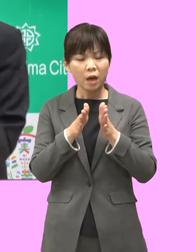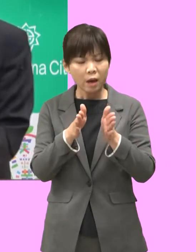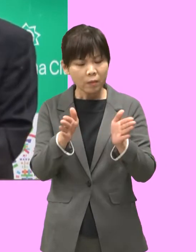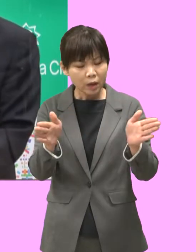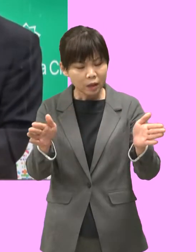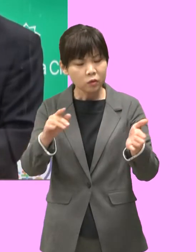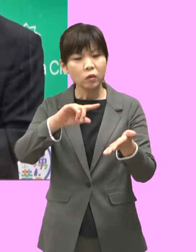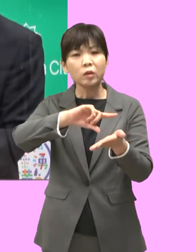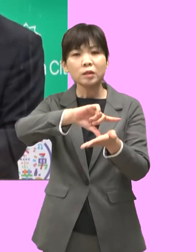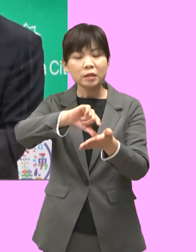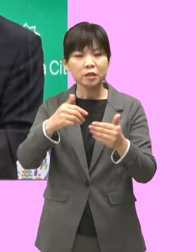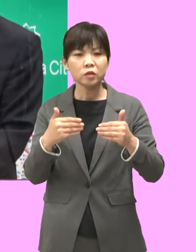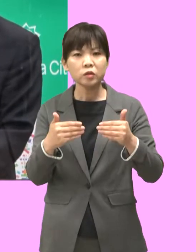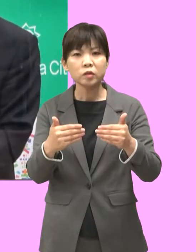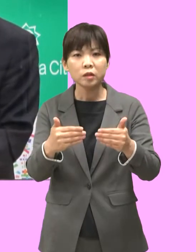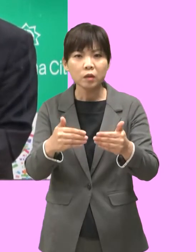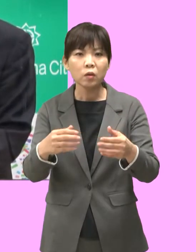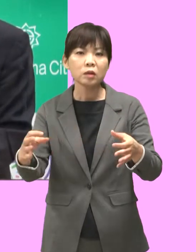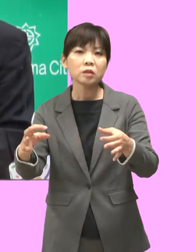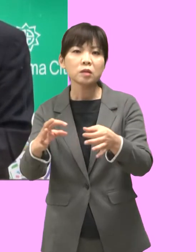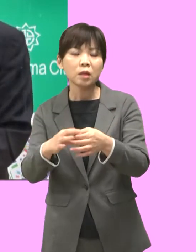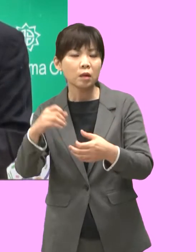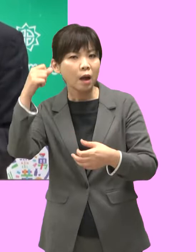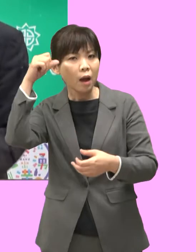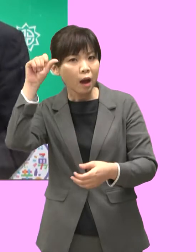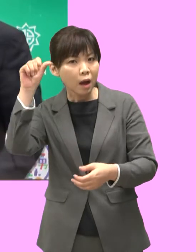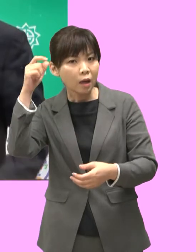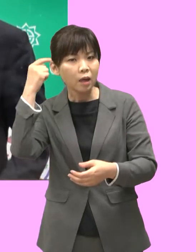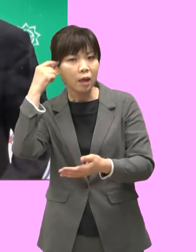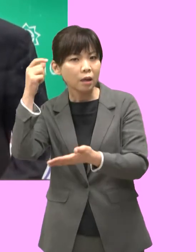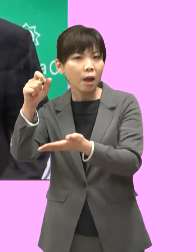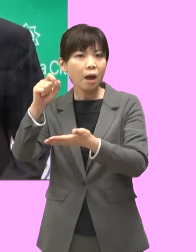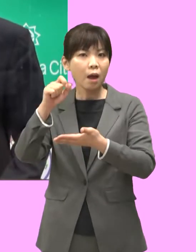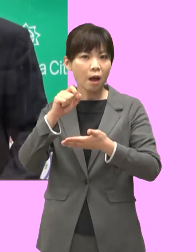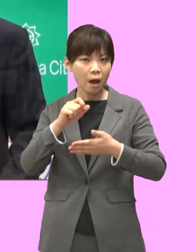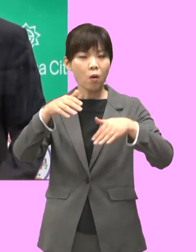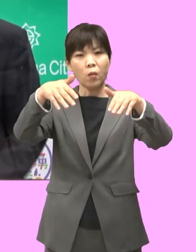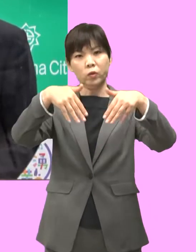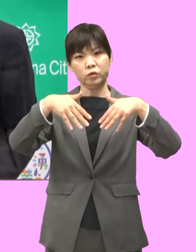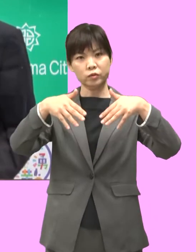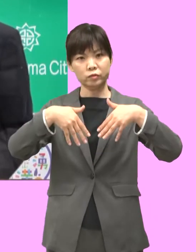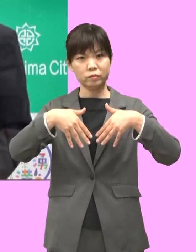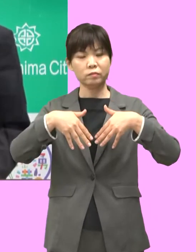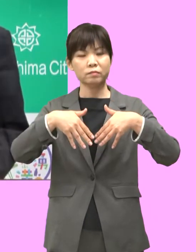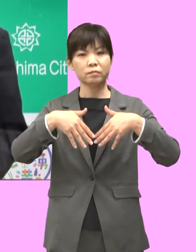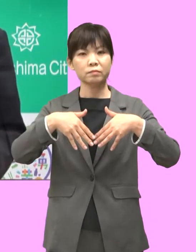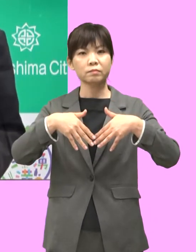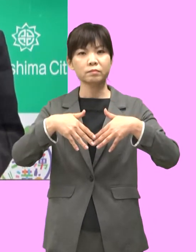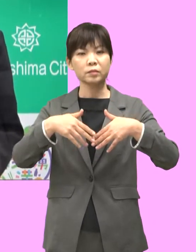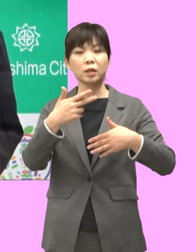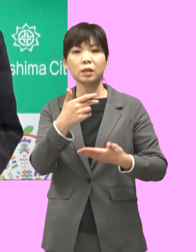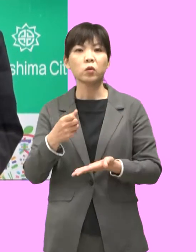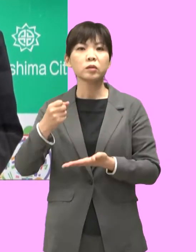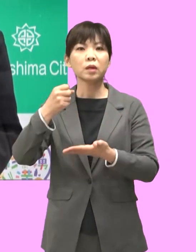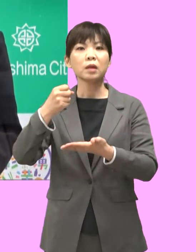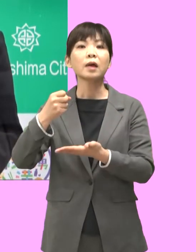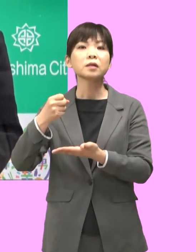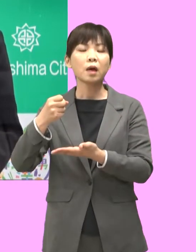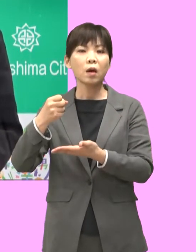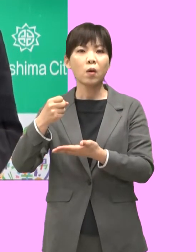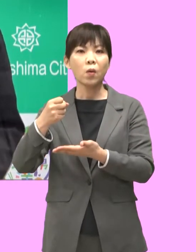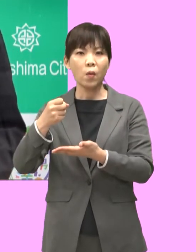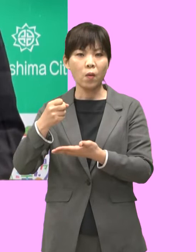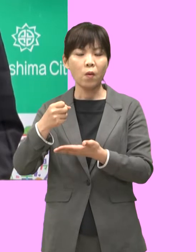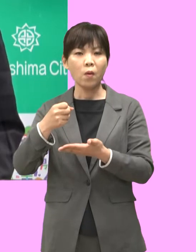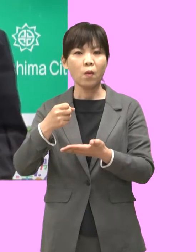アや、提案、これを、募集いたしまして、そして、公有財産を、売却貸